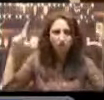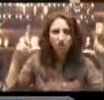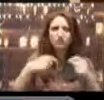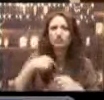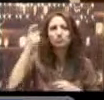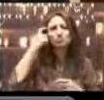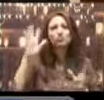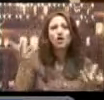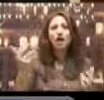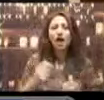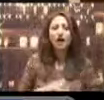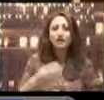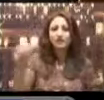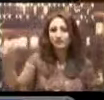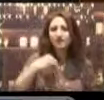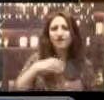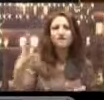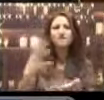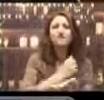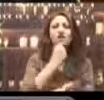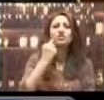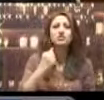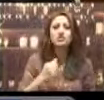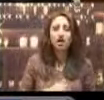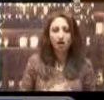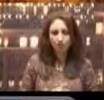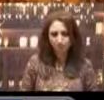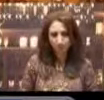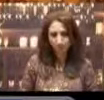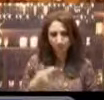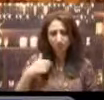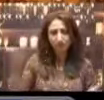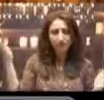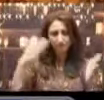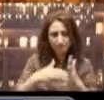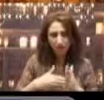لغايه دلوقتي، اديني الفرصه يعني ان انا اوضحها لك اكتر. يعني انا قصدي ان في الاخر